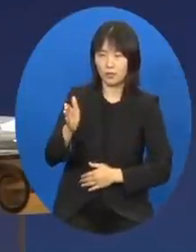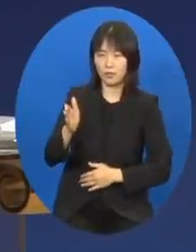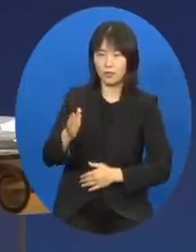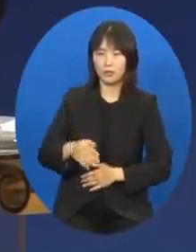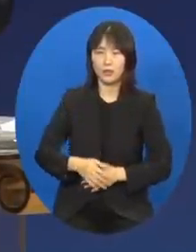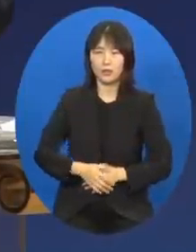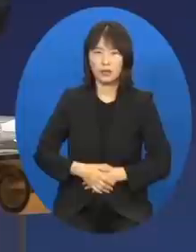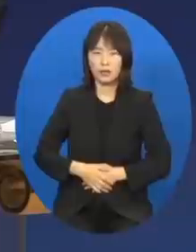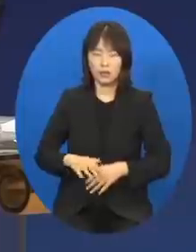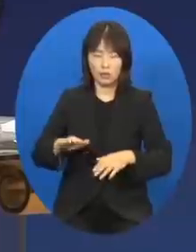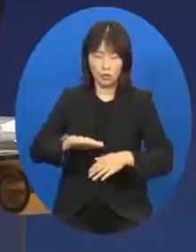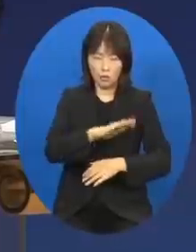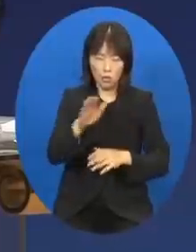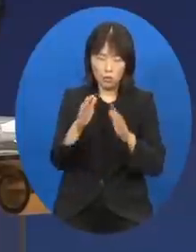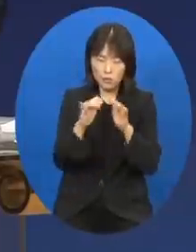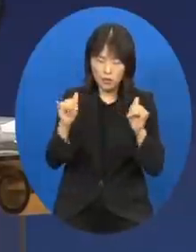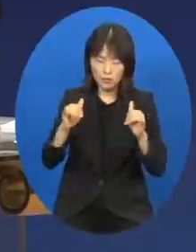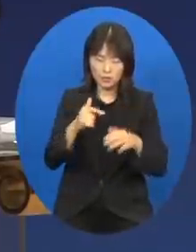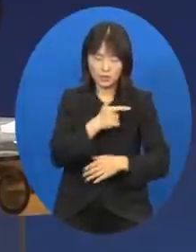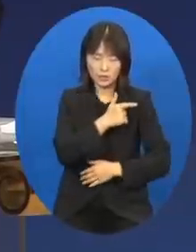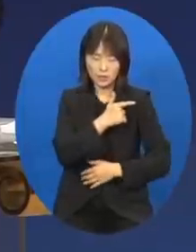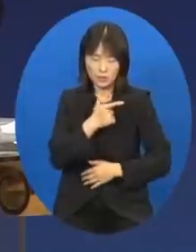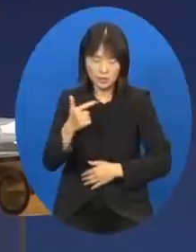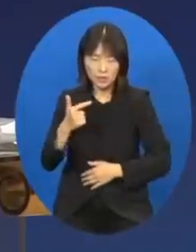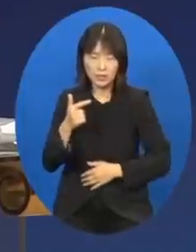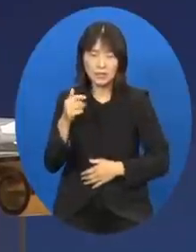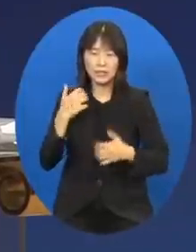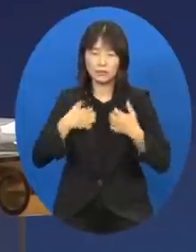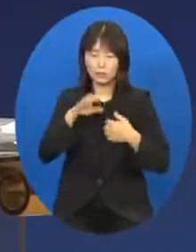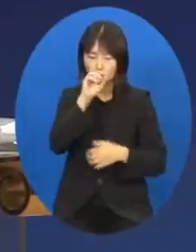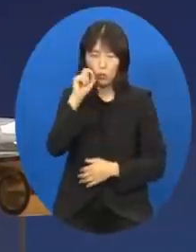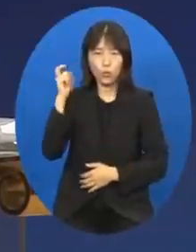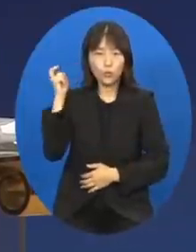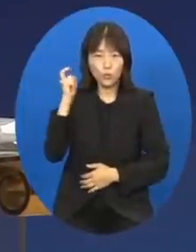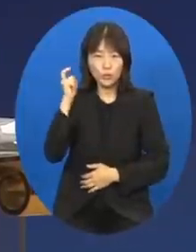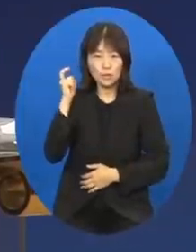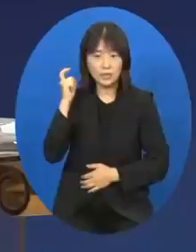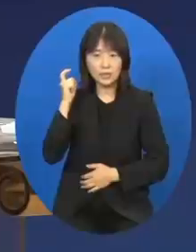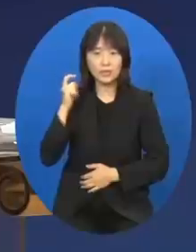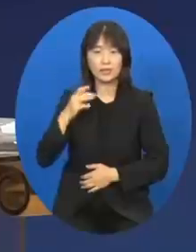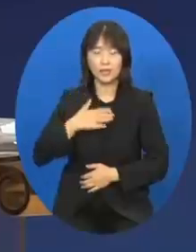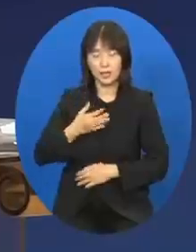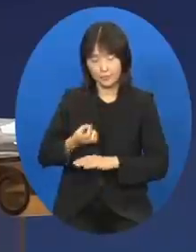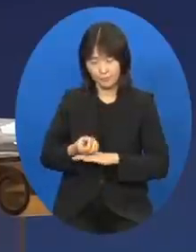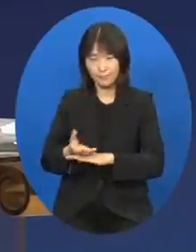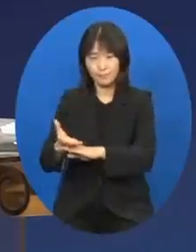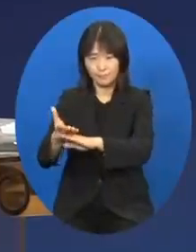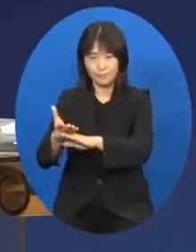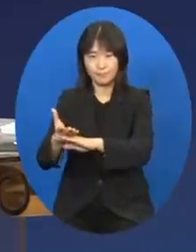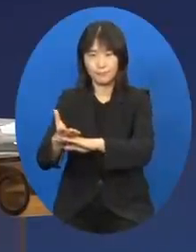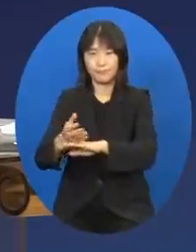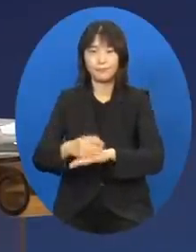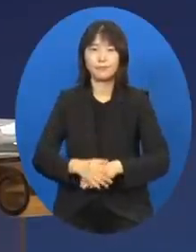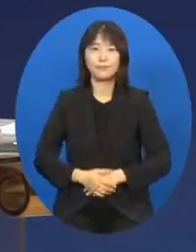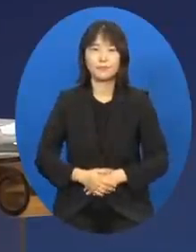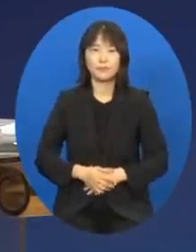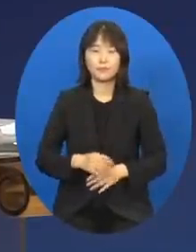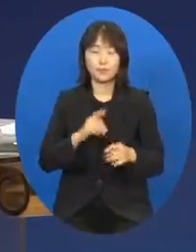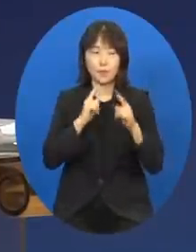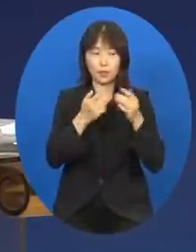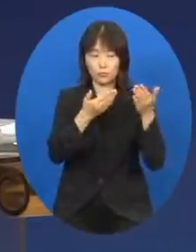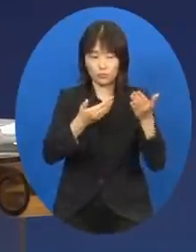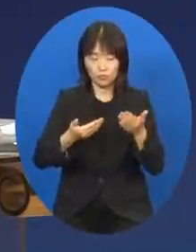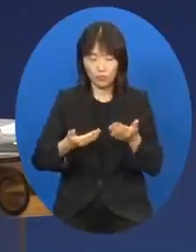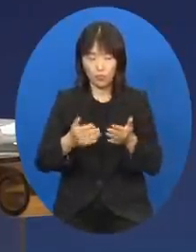그러면서 온 백성에게 미칠 큰 기쁨의 좋은 소식을 내가 전하겠다 이렇게